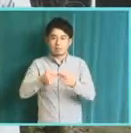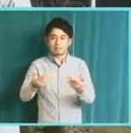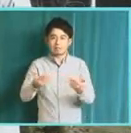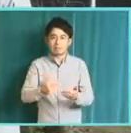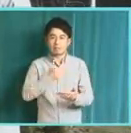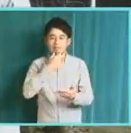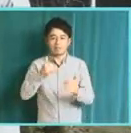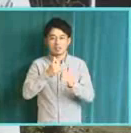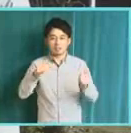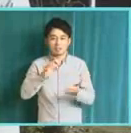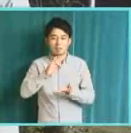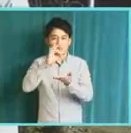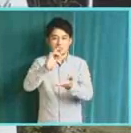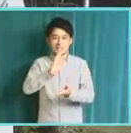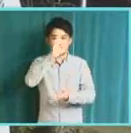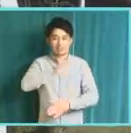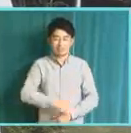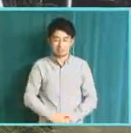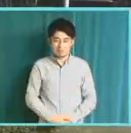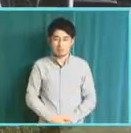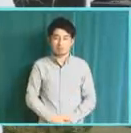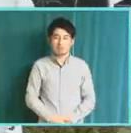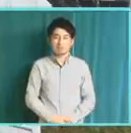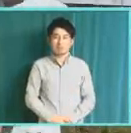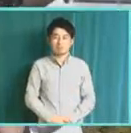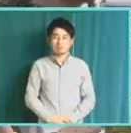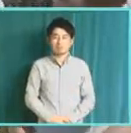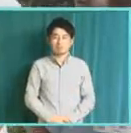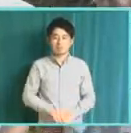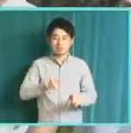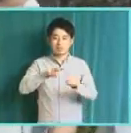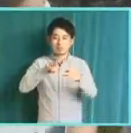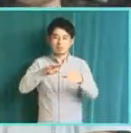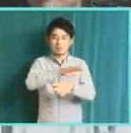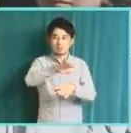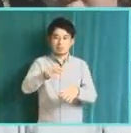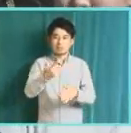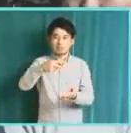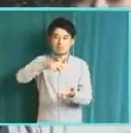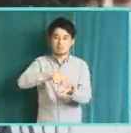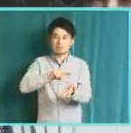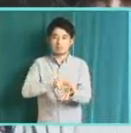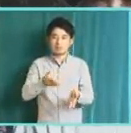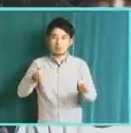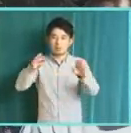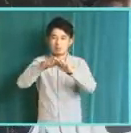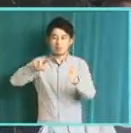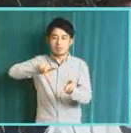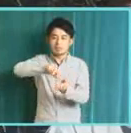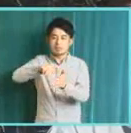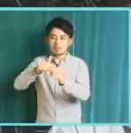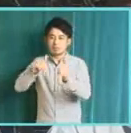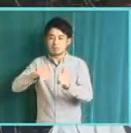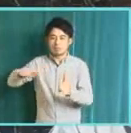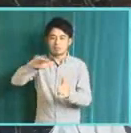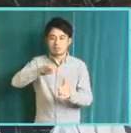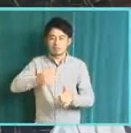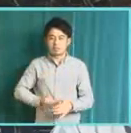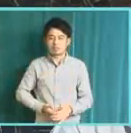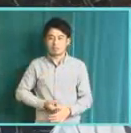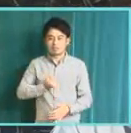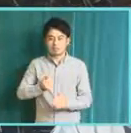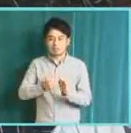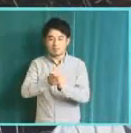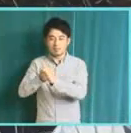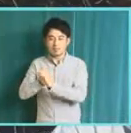考えている方にメッセージをお願いいたします。 はい、小田原市立病院は地域の皆様に信頼されて愛される病院を目指し